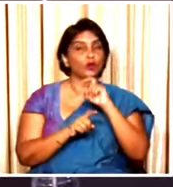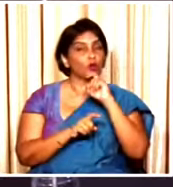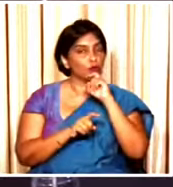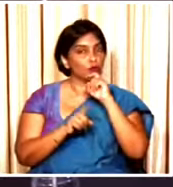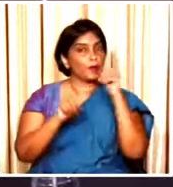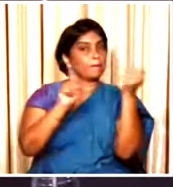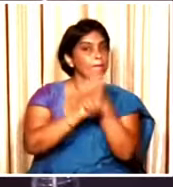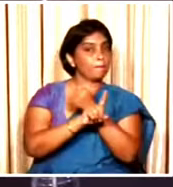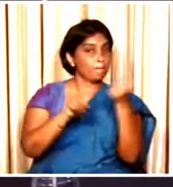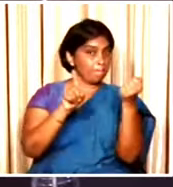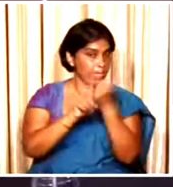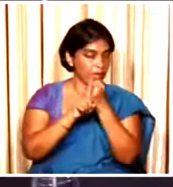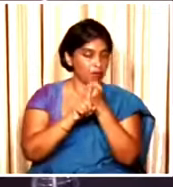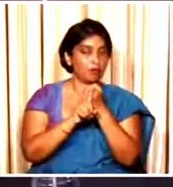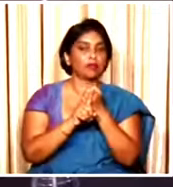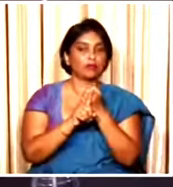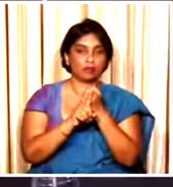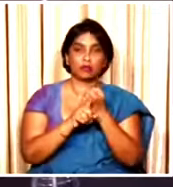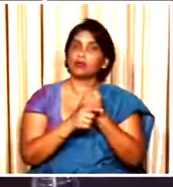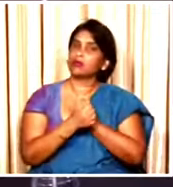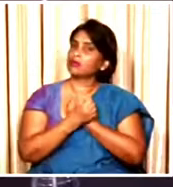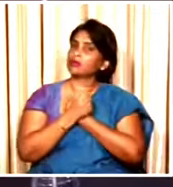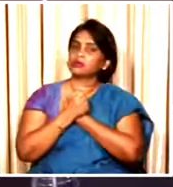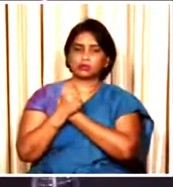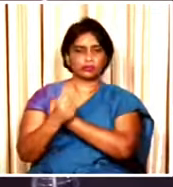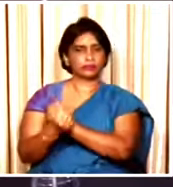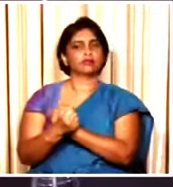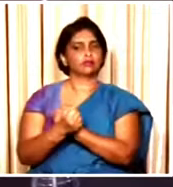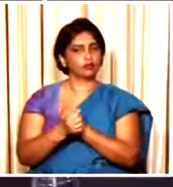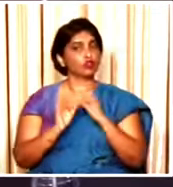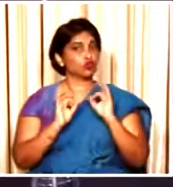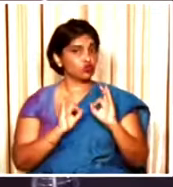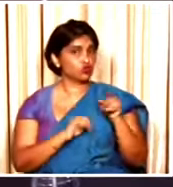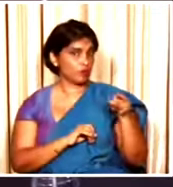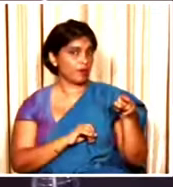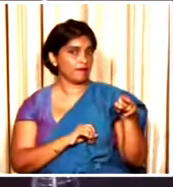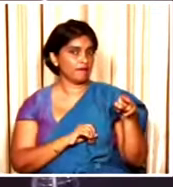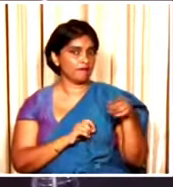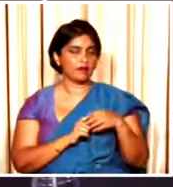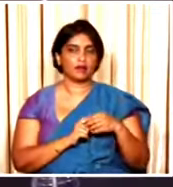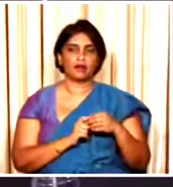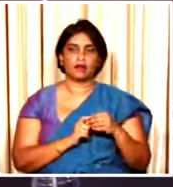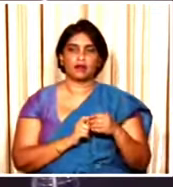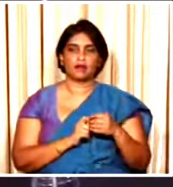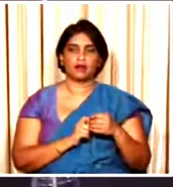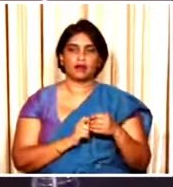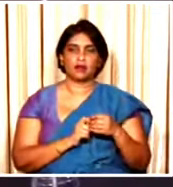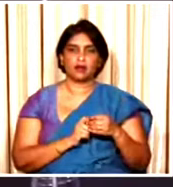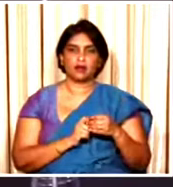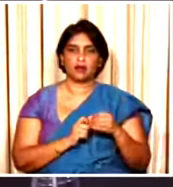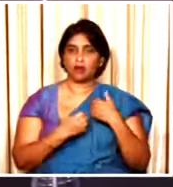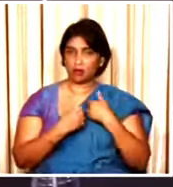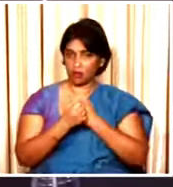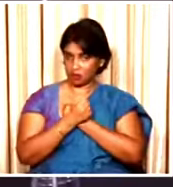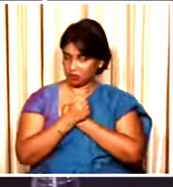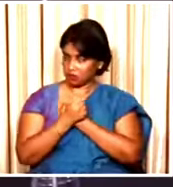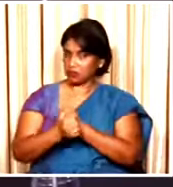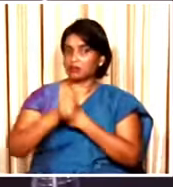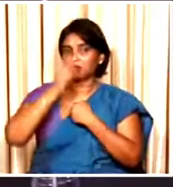අධිකරණයට බලපෑමක් කළා මාව හිරේ යැවීමේ සූදානමද මේ තියෙන්නේ. මාව හිරේ